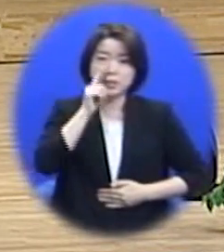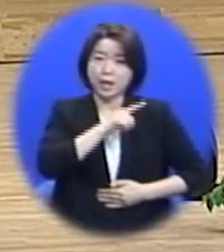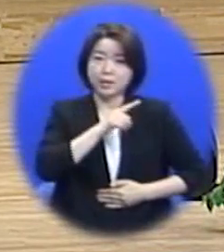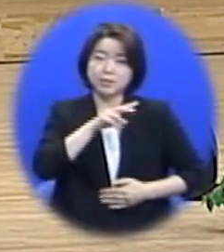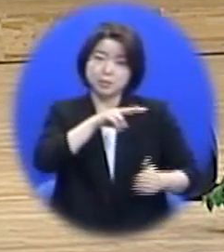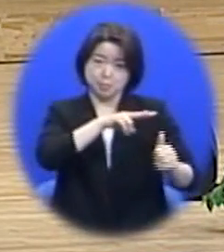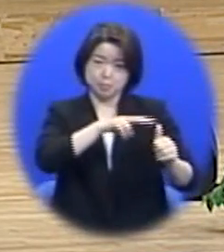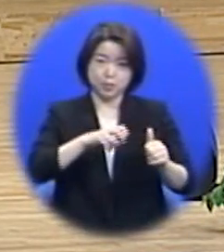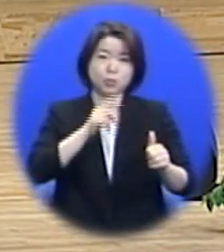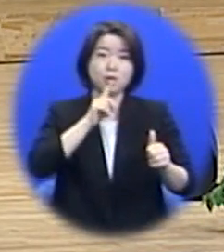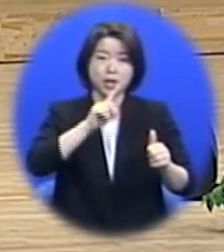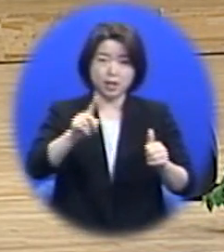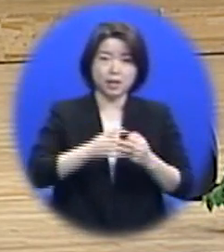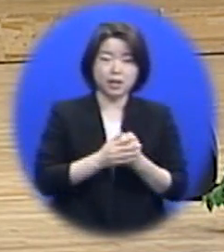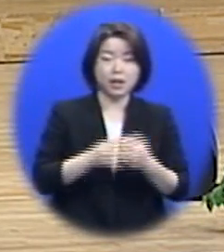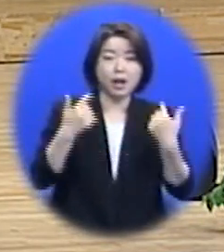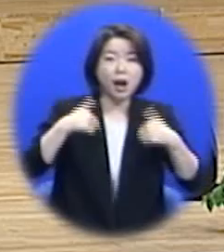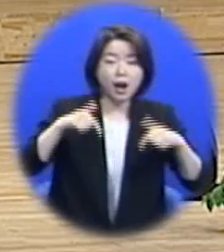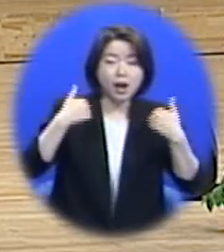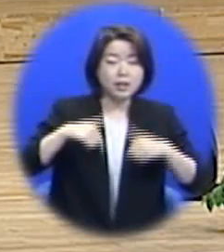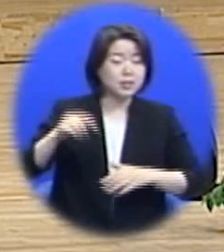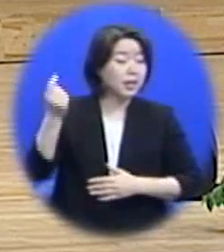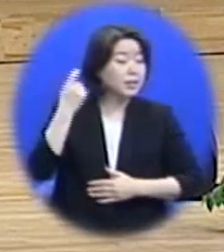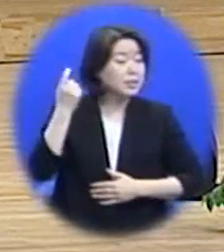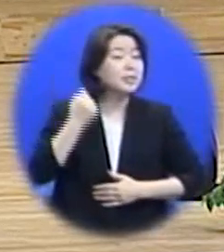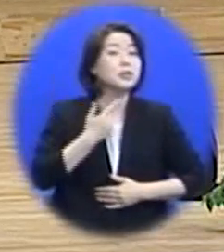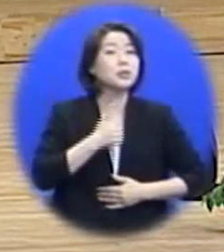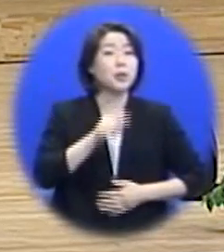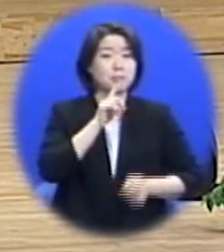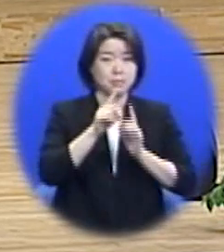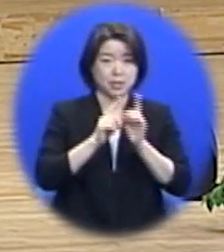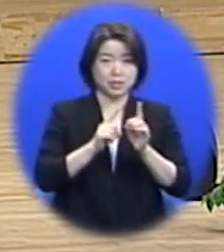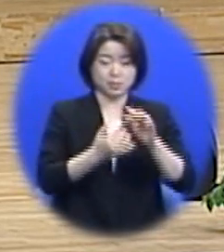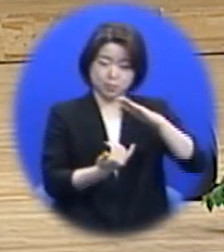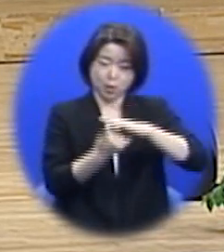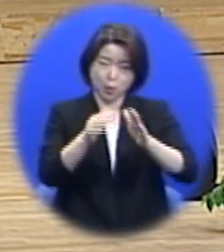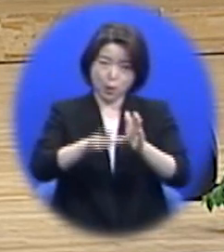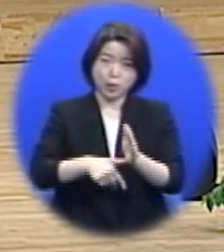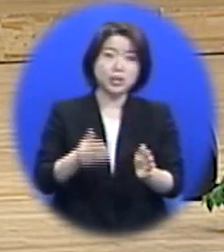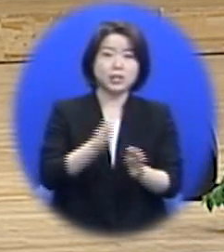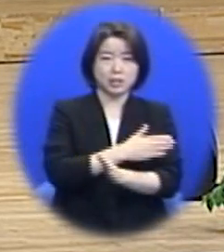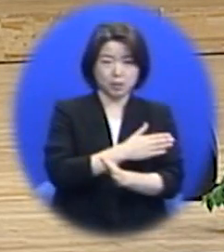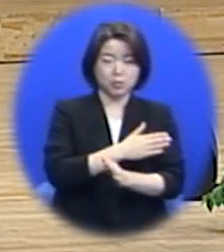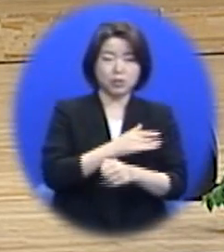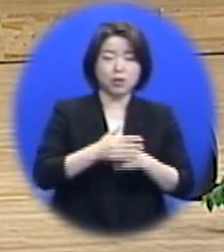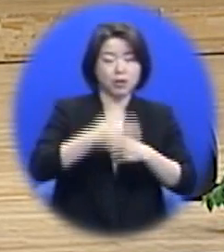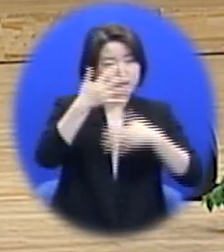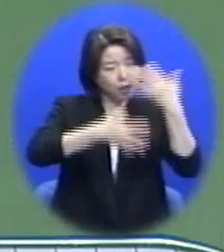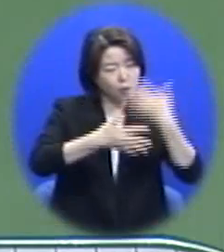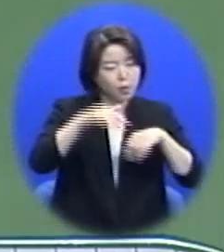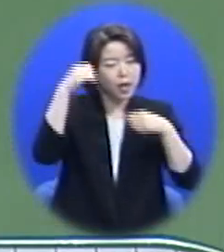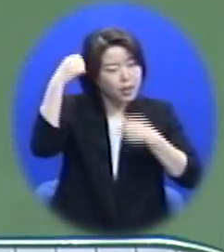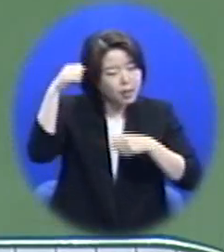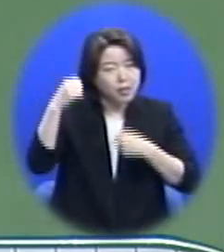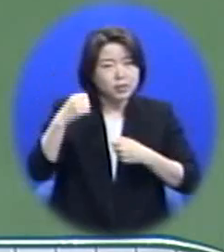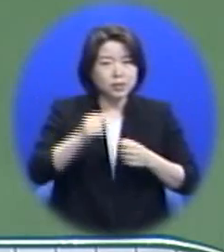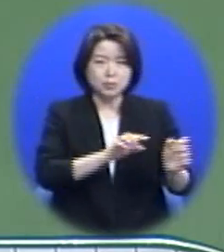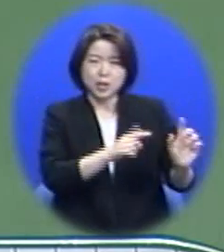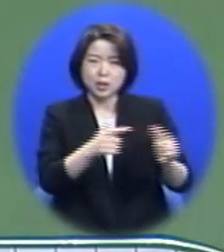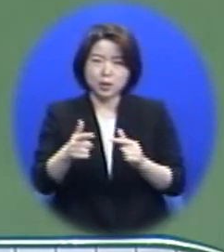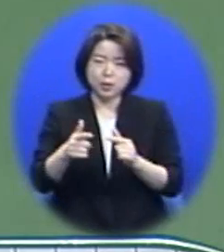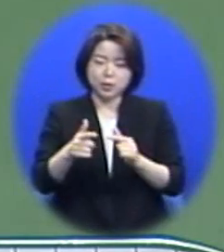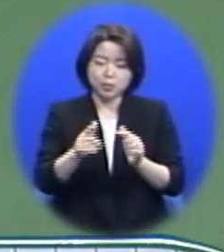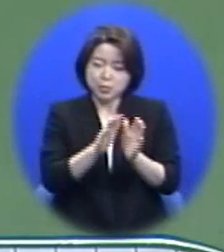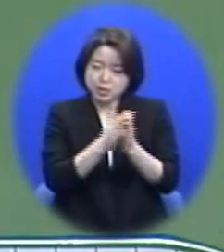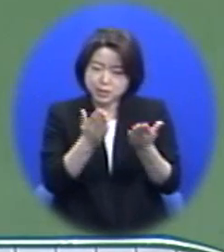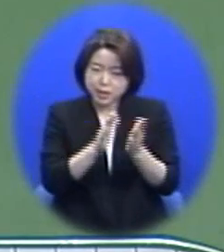미워하여 늘 듣던 말씀이고 어릴 때부터 뭐 영화를 보던 연극을 보든 뭐 만화책을